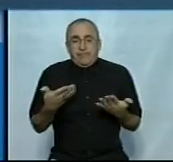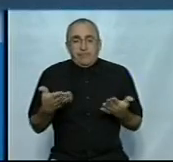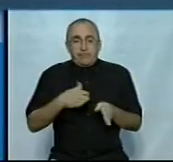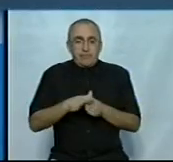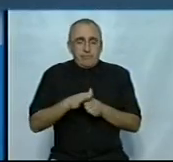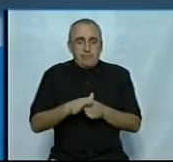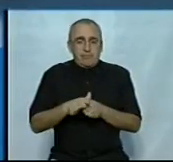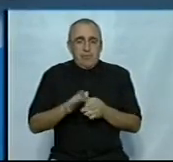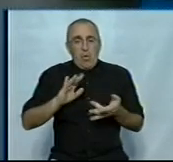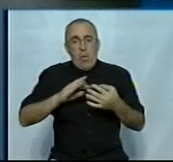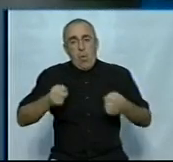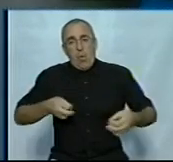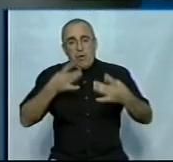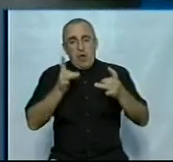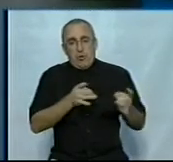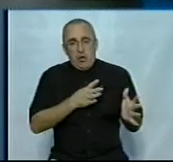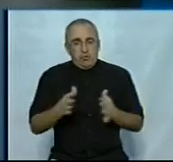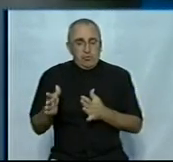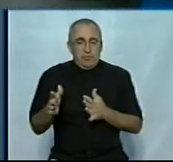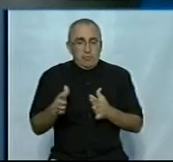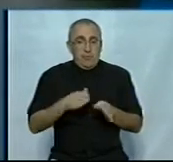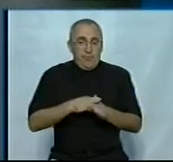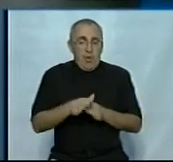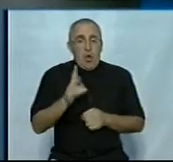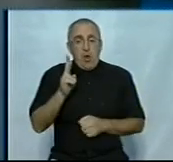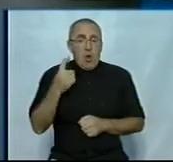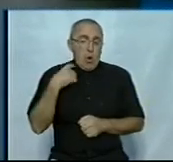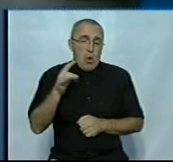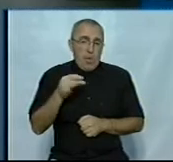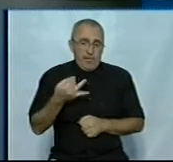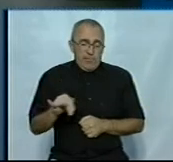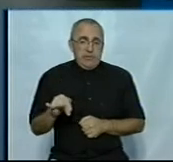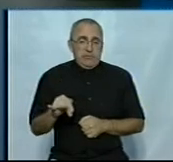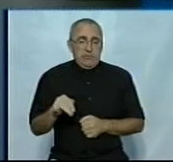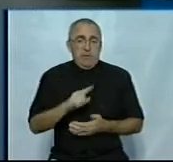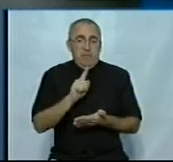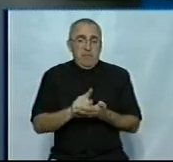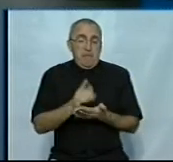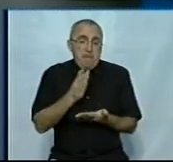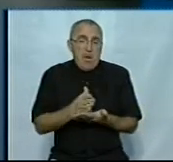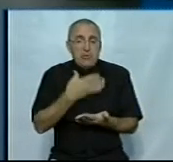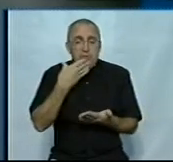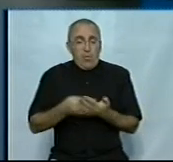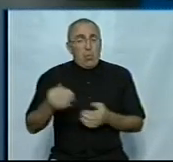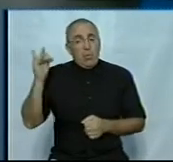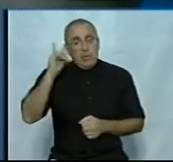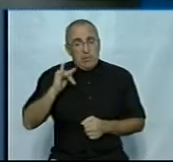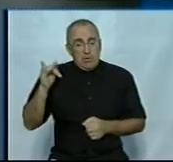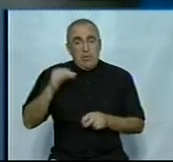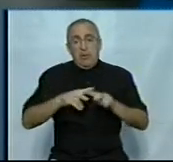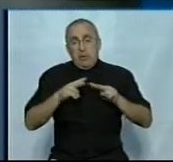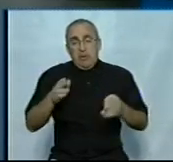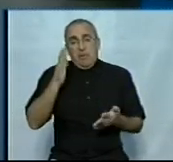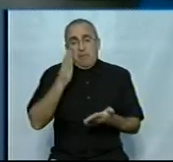відбувається в онлайн-режимі. Да, він відбувається в Кропивницьку, і він має свою історію, і він також